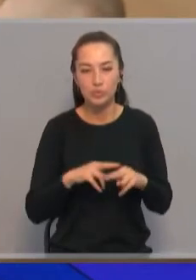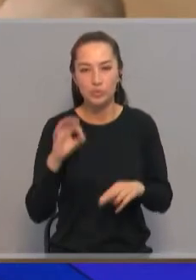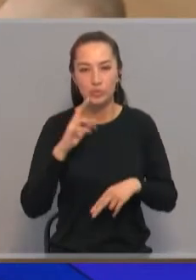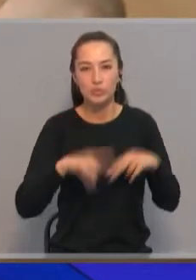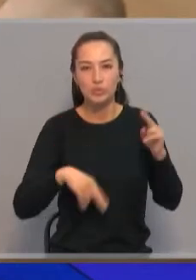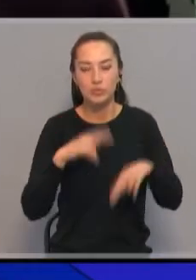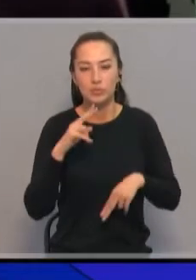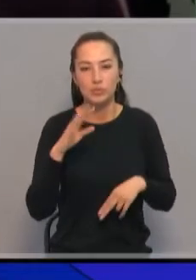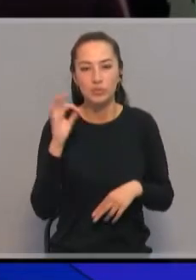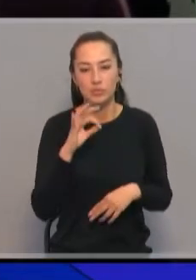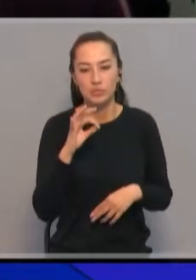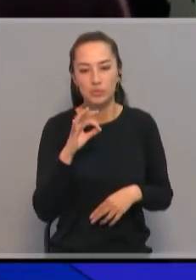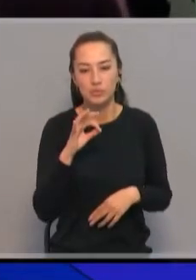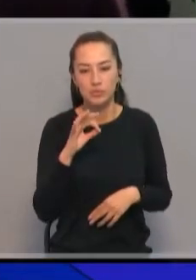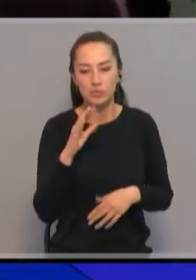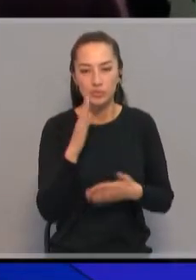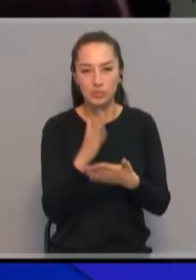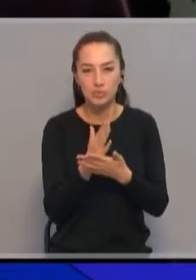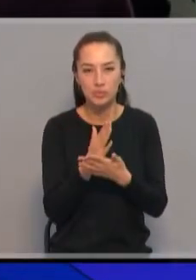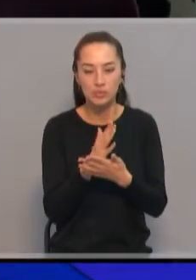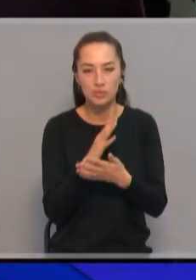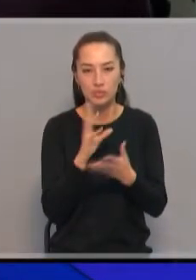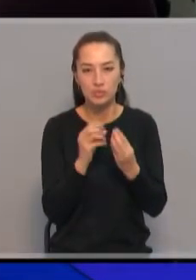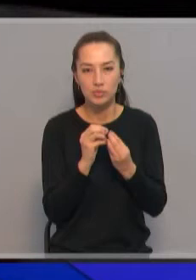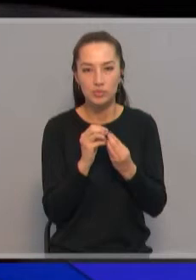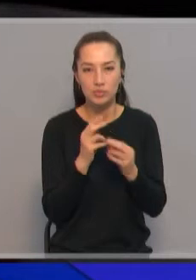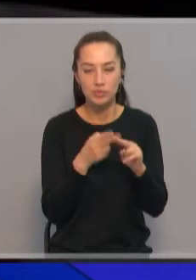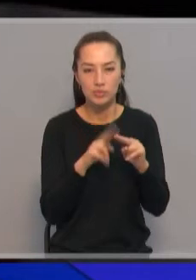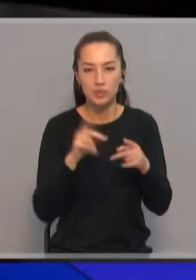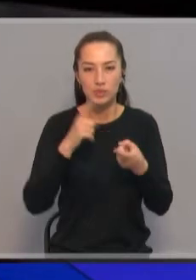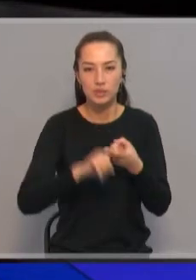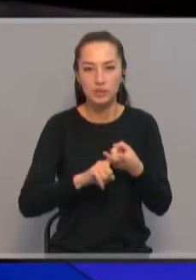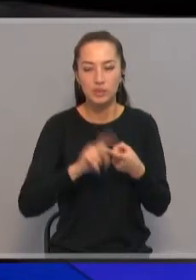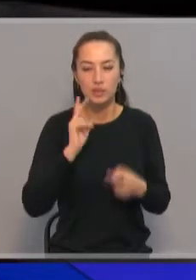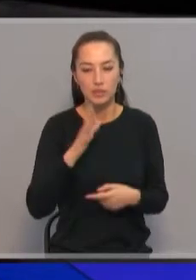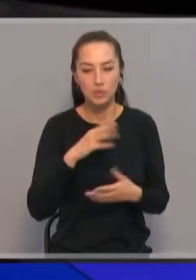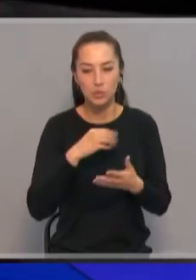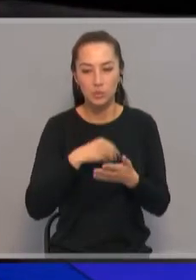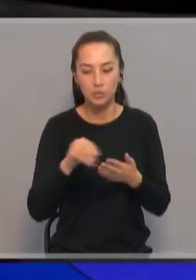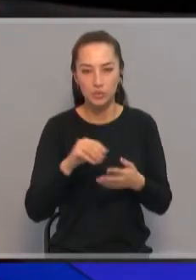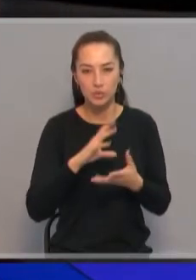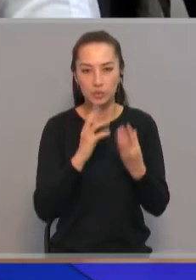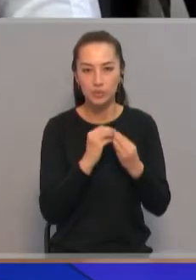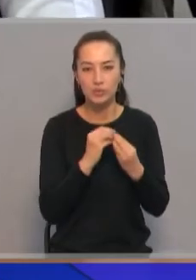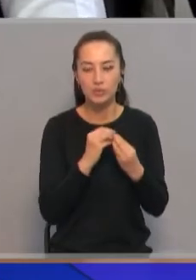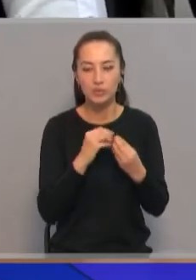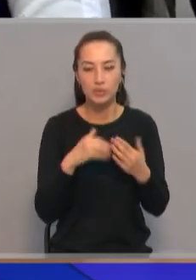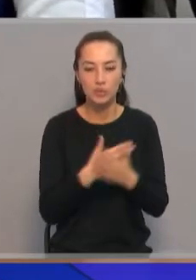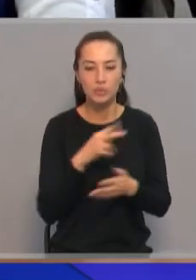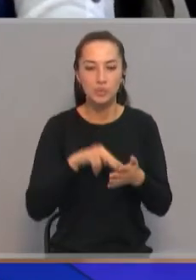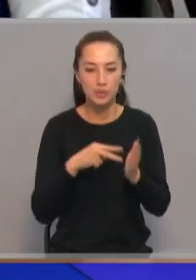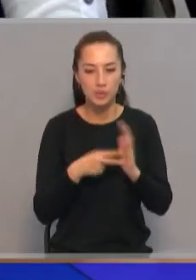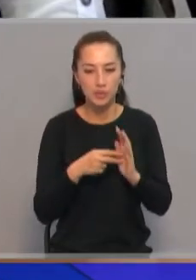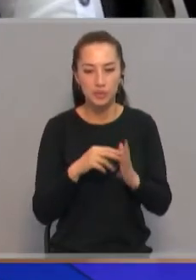құрылысына кепілдік беру қорының кепілдігі бар. Үлестік қатысу туралы келісімге сәйкес сатып алынған пәтер кепіл ретінде болады. Жаңа жоба